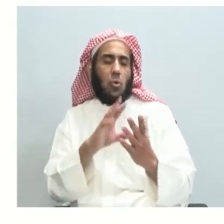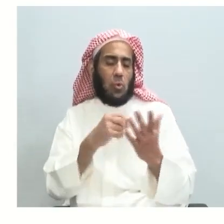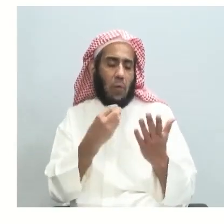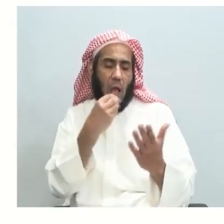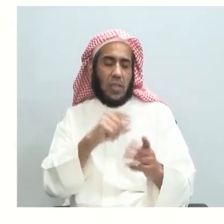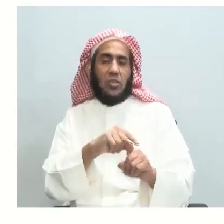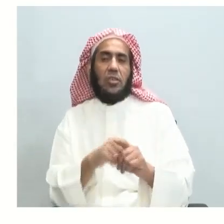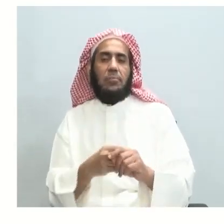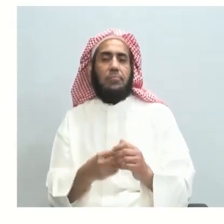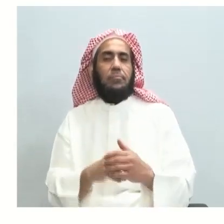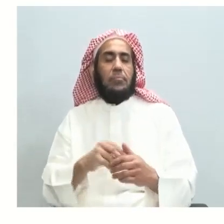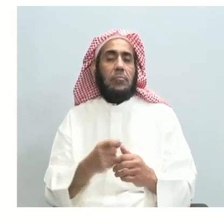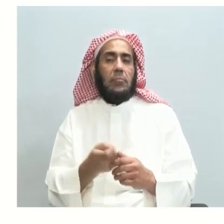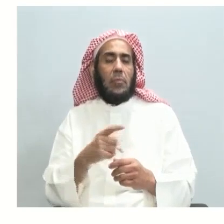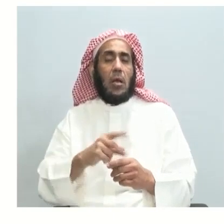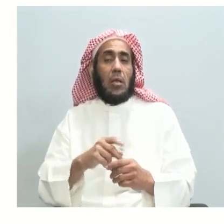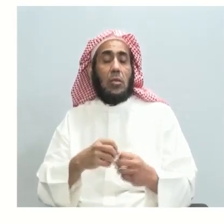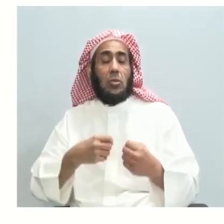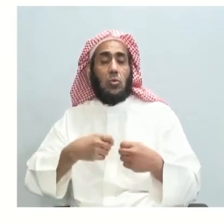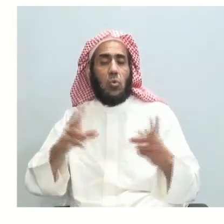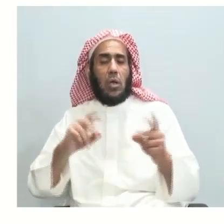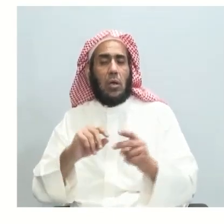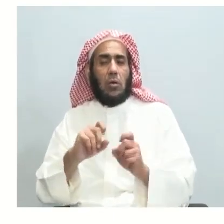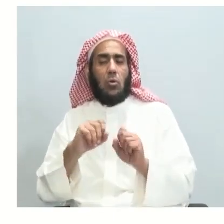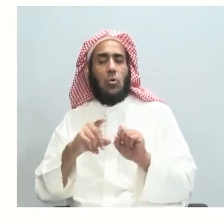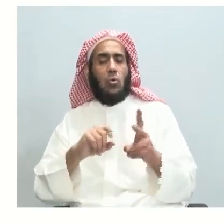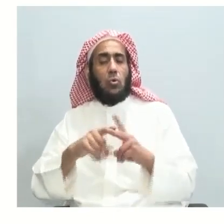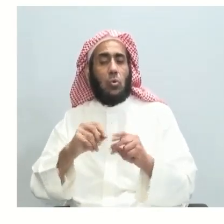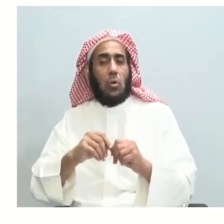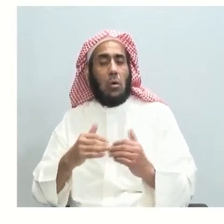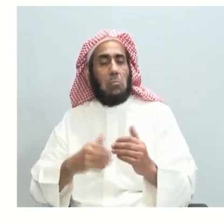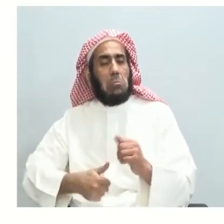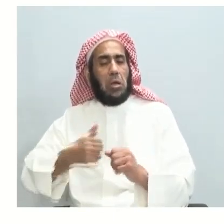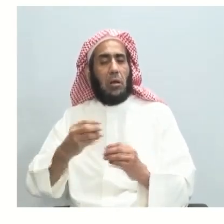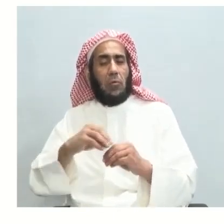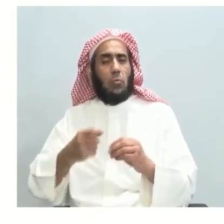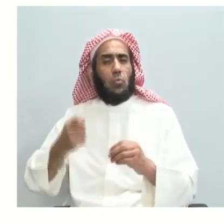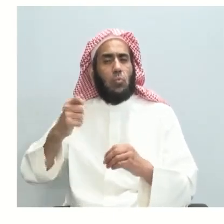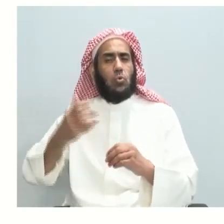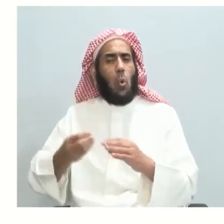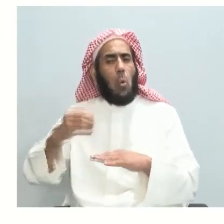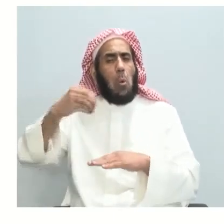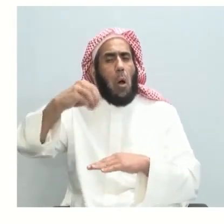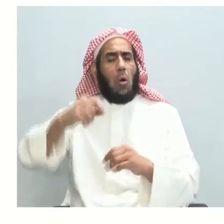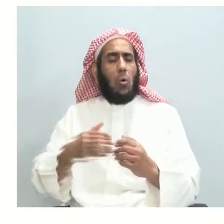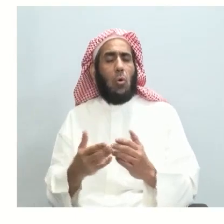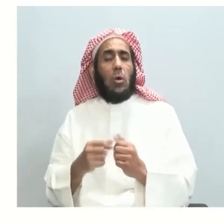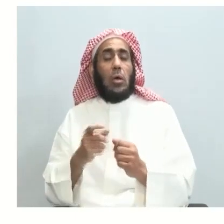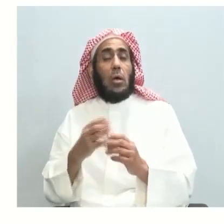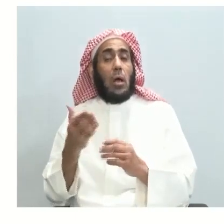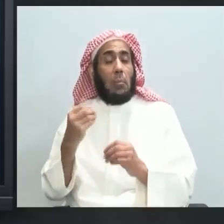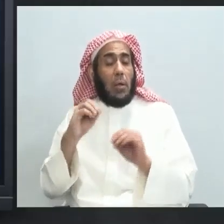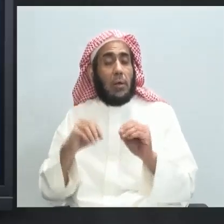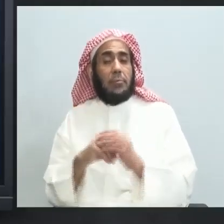الصحيه وبالتاكيد التسويق الالكتروني اصبح قادر على رفع مستوى الارباح لدرجات عاليه لذلك كما